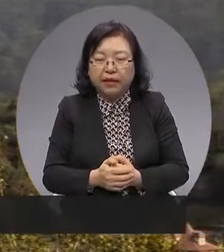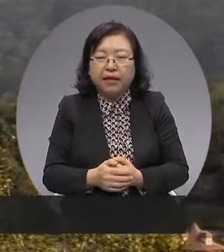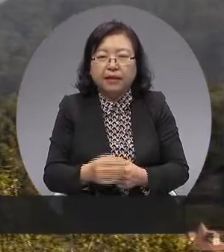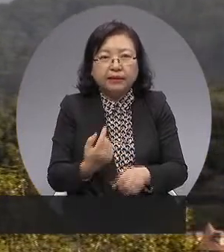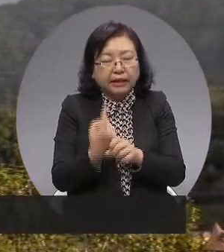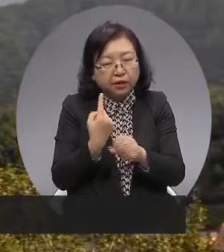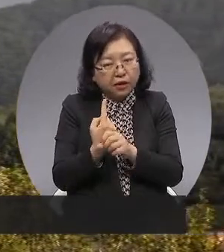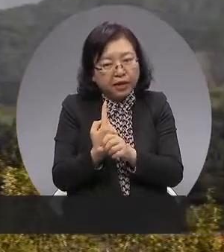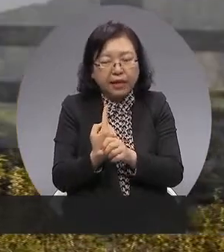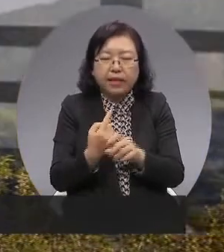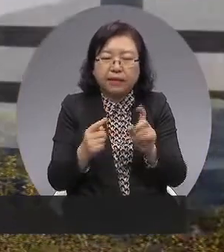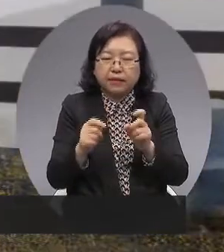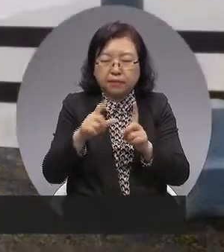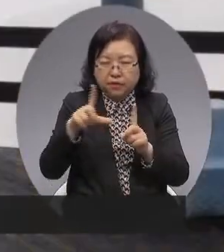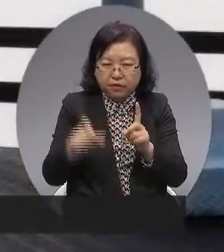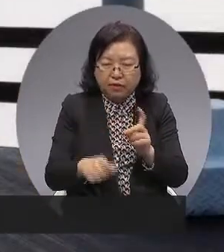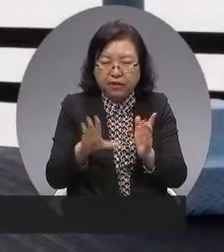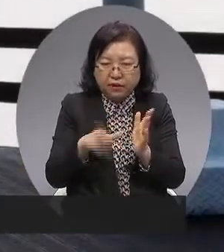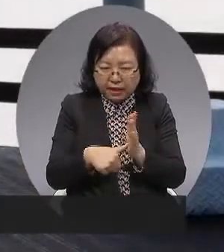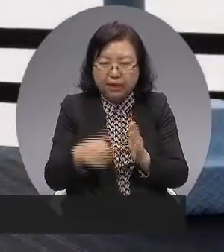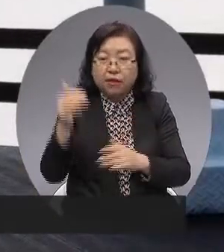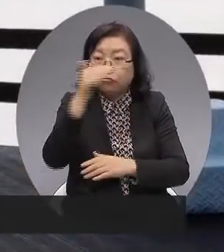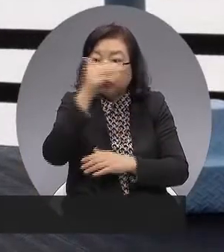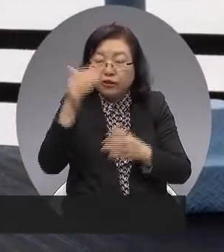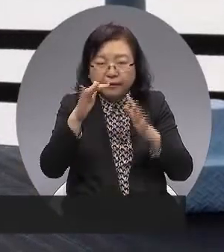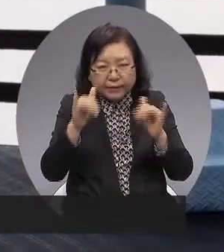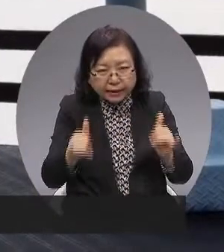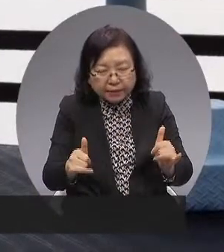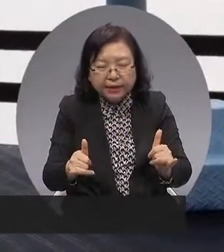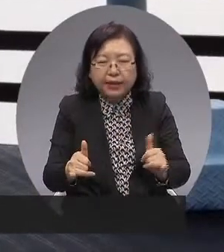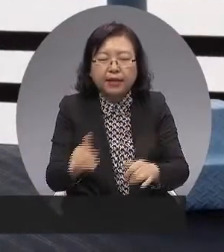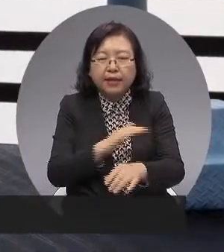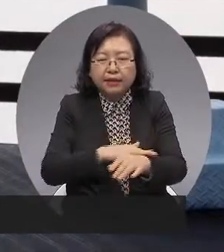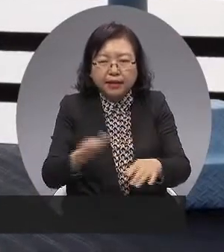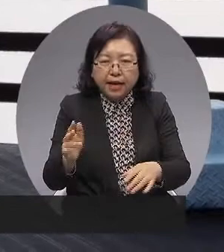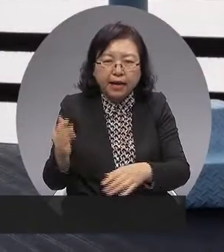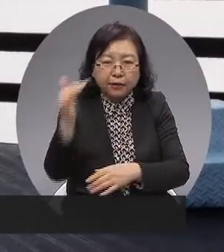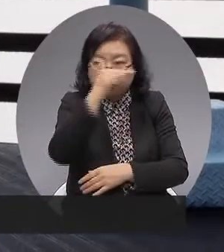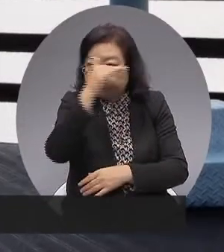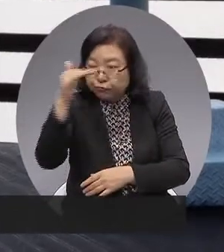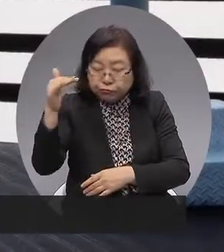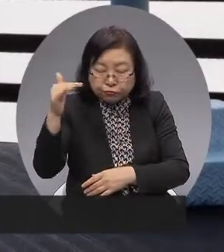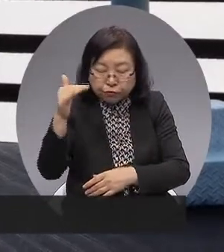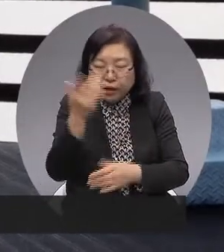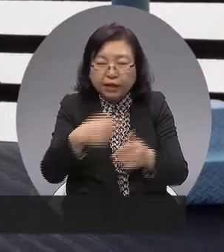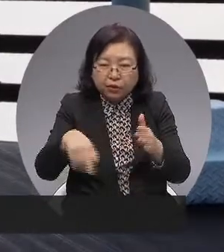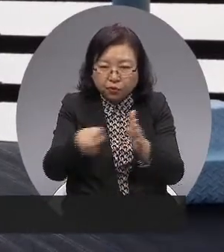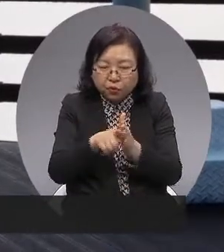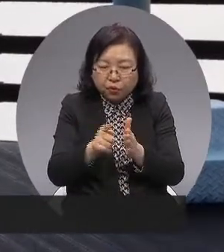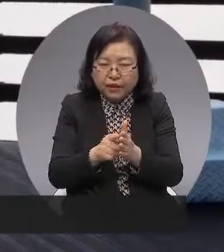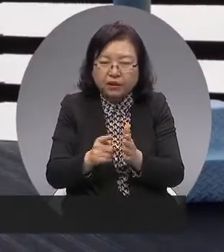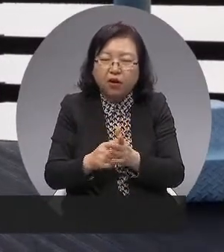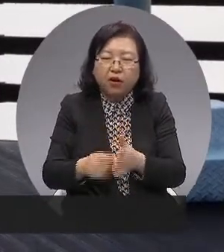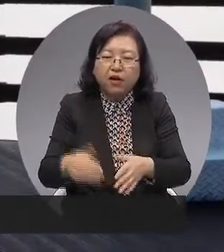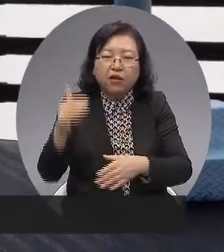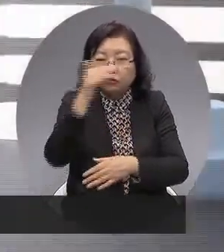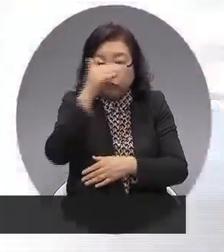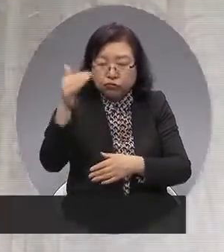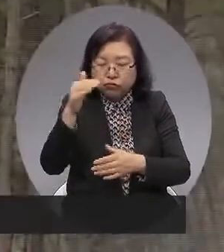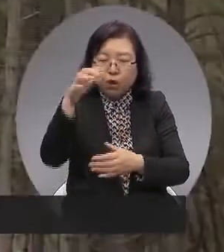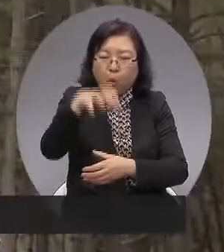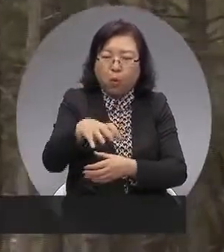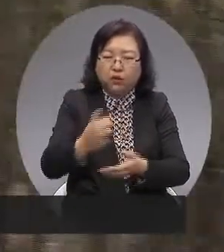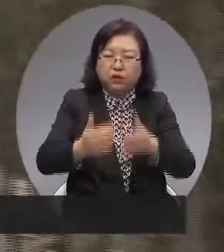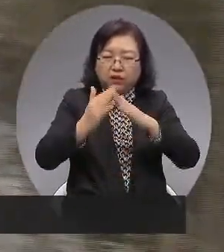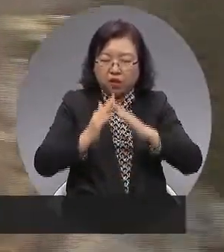11월 방문객들이 산개들의 운해와 해돋이를 쉽게 감상할 수 있도록 전망대를 설치했습니다.